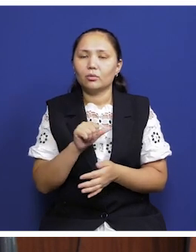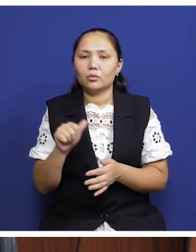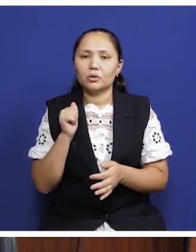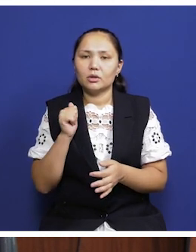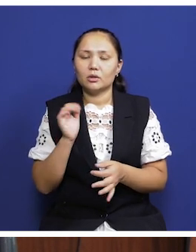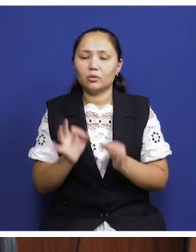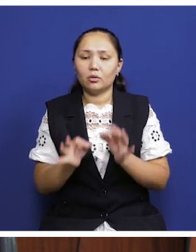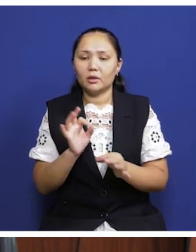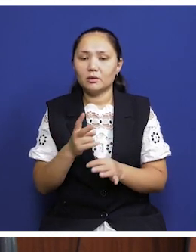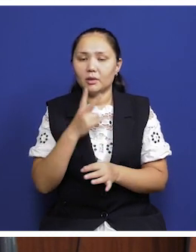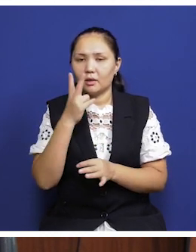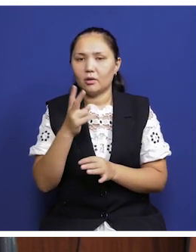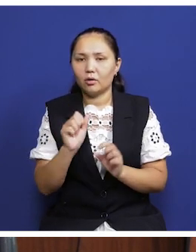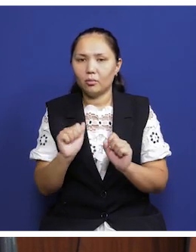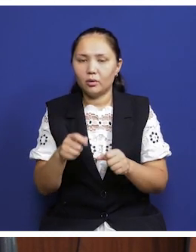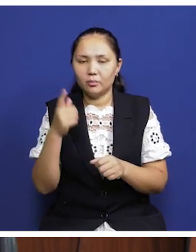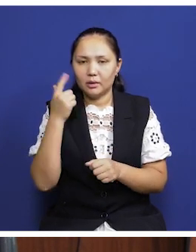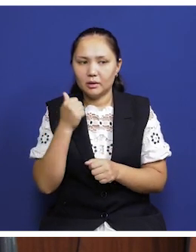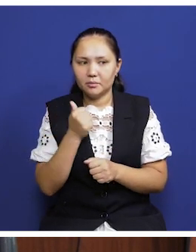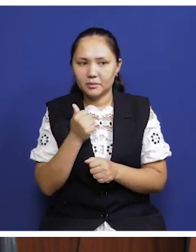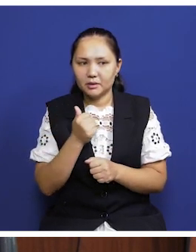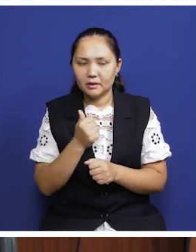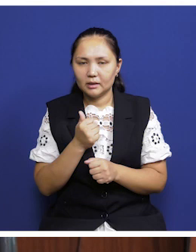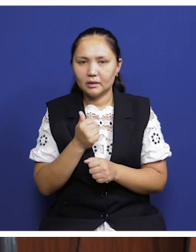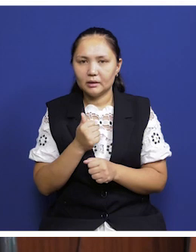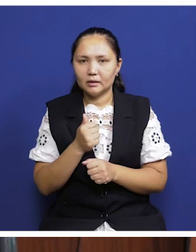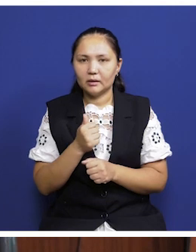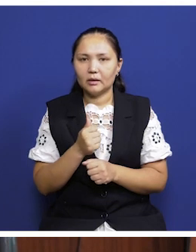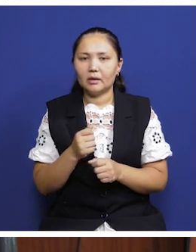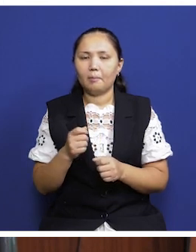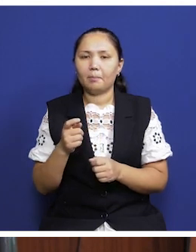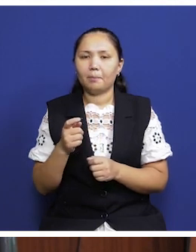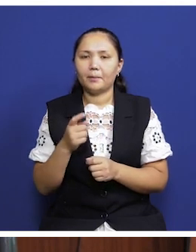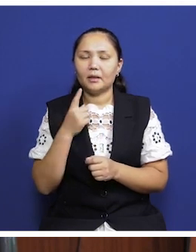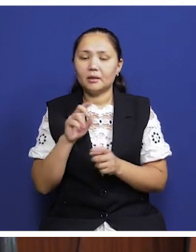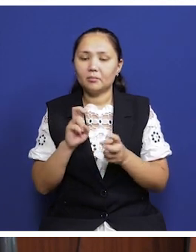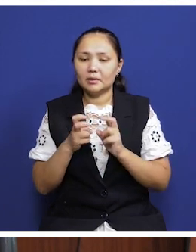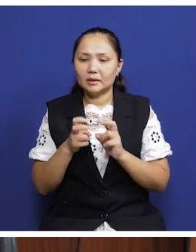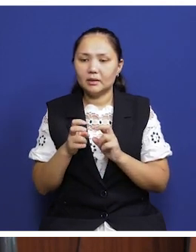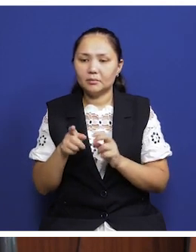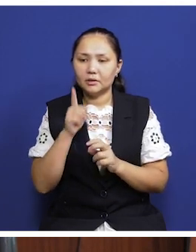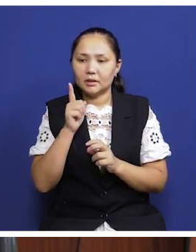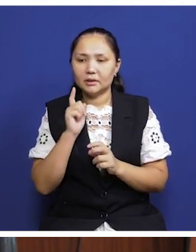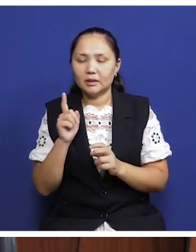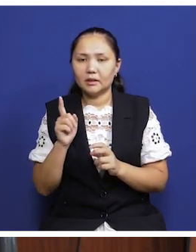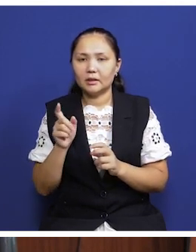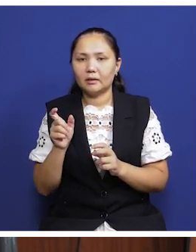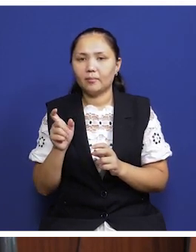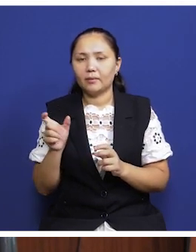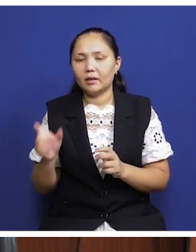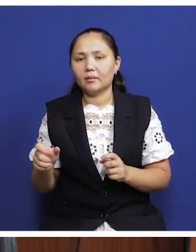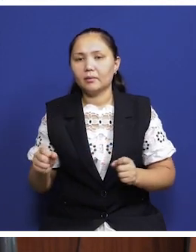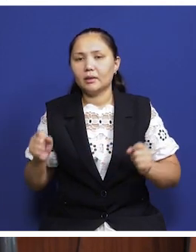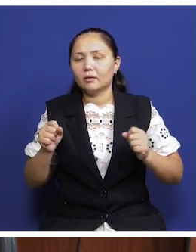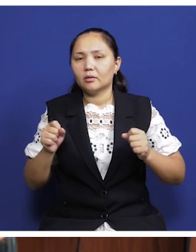шешуге болатынын білеміз. Тіпті жаңағы енді қатты бір өзекті мәселелер, мысалы елімдегі жастардың жас спорт саласына бейімделуіне байланысты